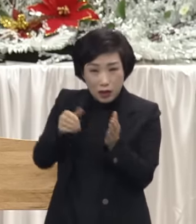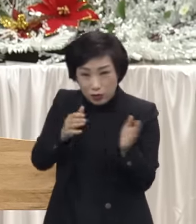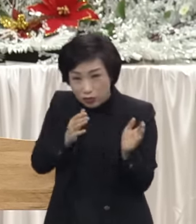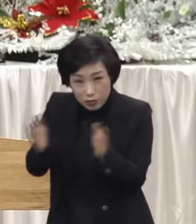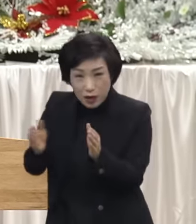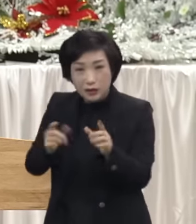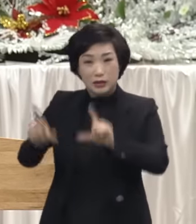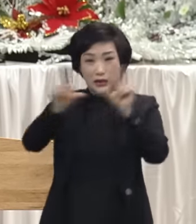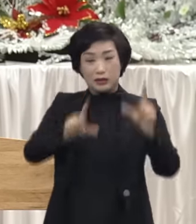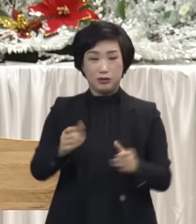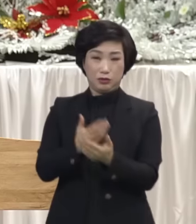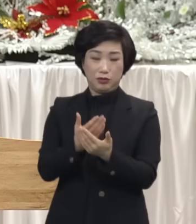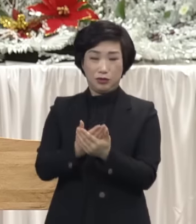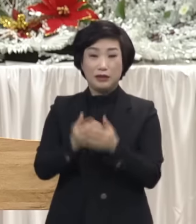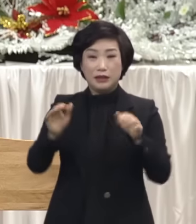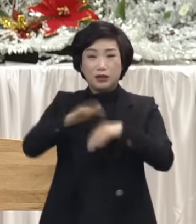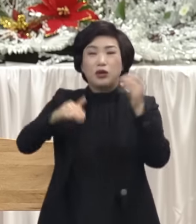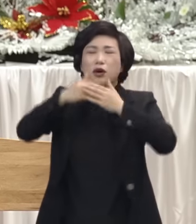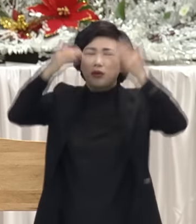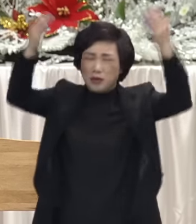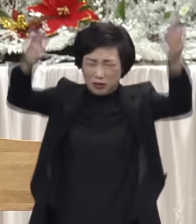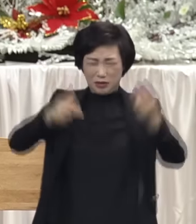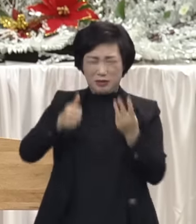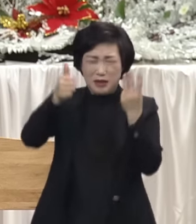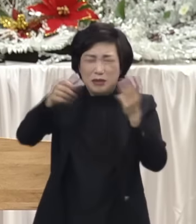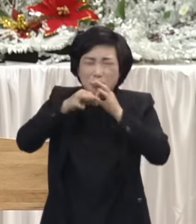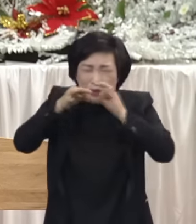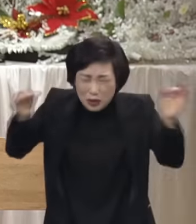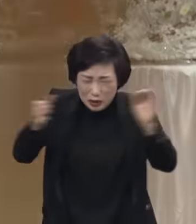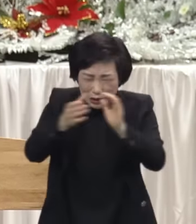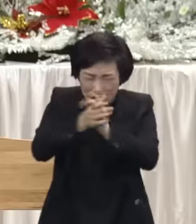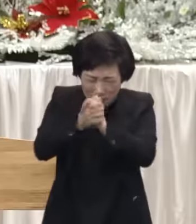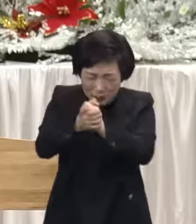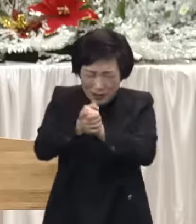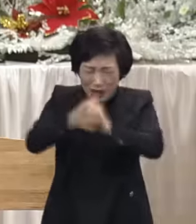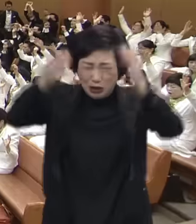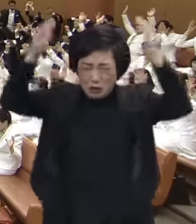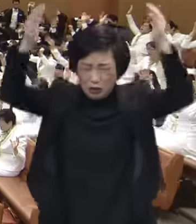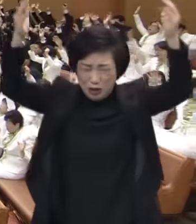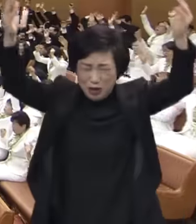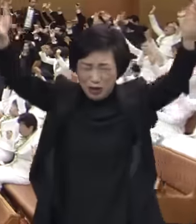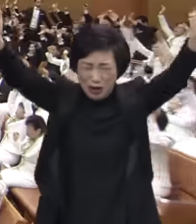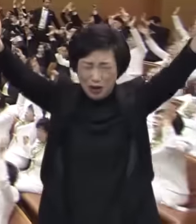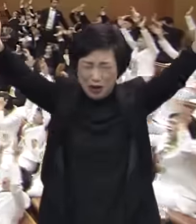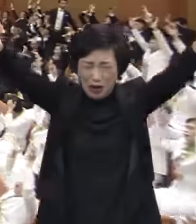살게 하옵소서. 도순 번쩍 들고 주여 삼창하고 기도하겠습니다. 주여,